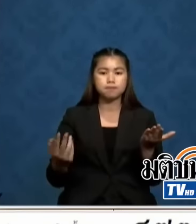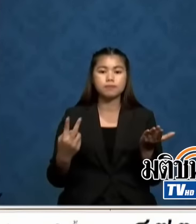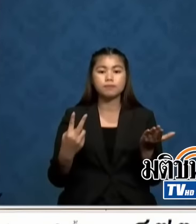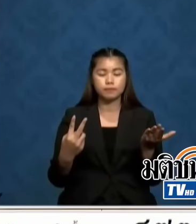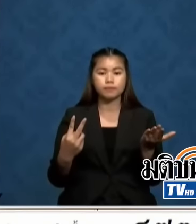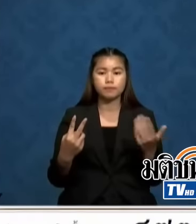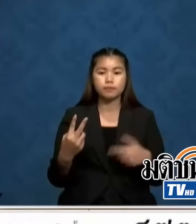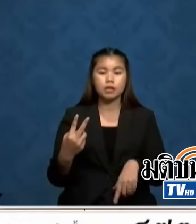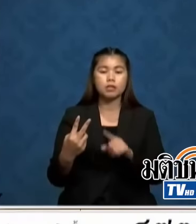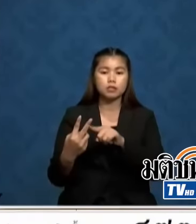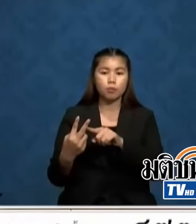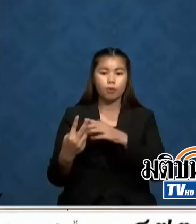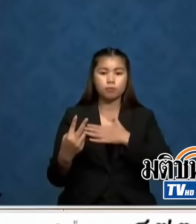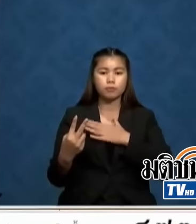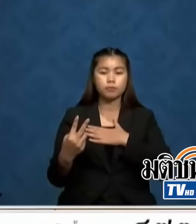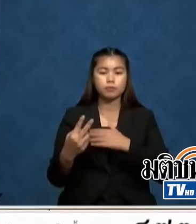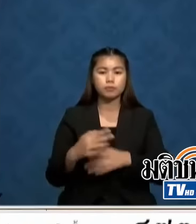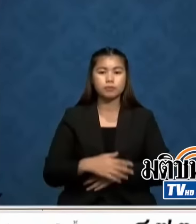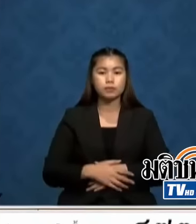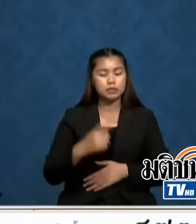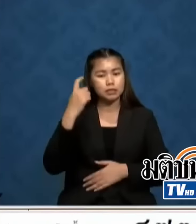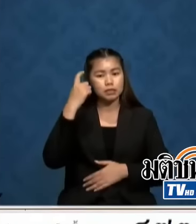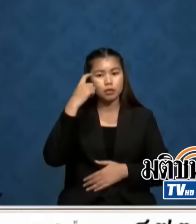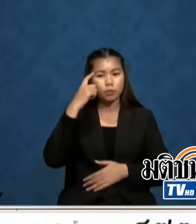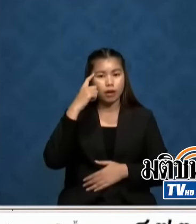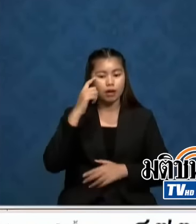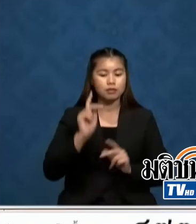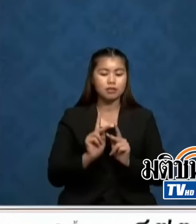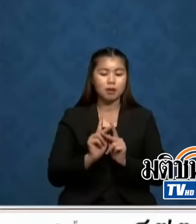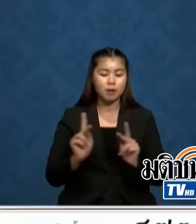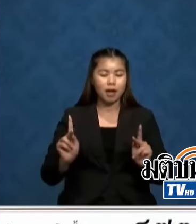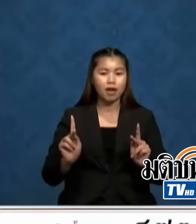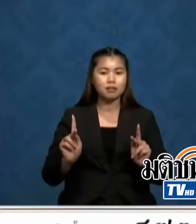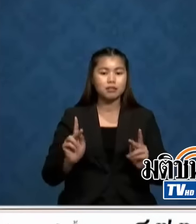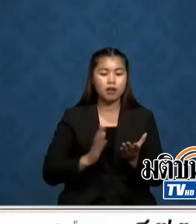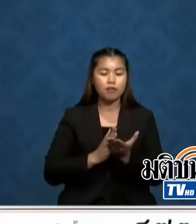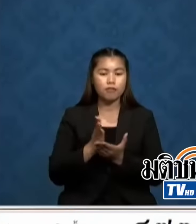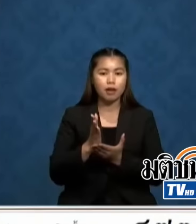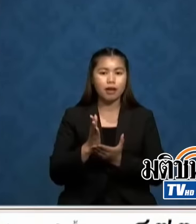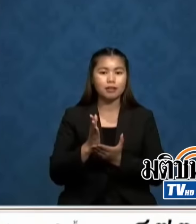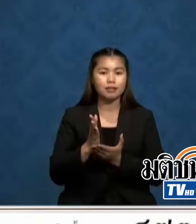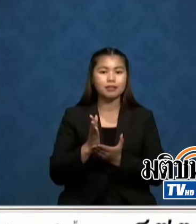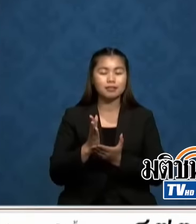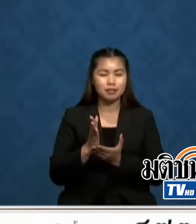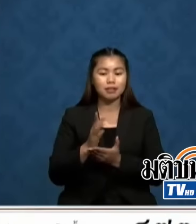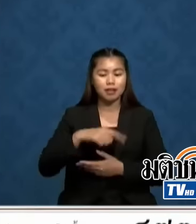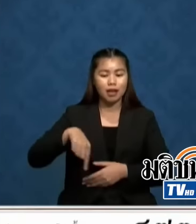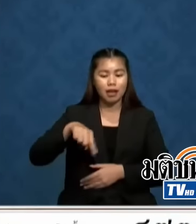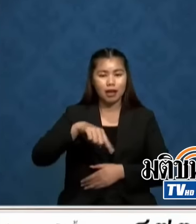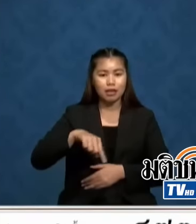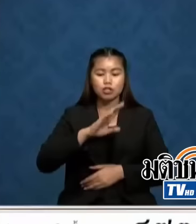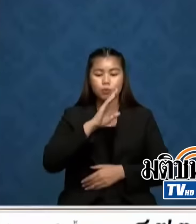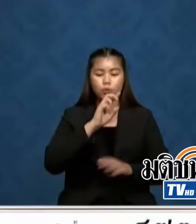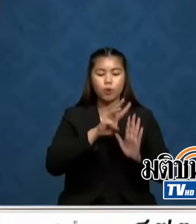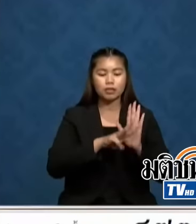พรรคและผมเชื่อมั่นว่าในชั้นกรรมาธิการทางฝ่ายกรรมาธิการหากผ่านระเบียบวาระที่